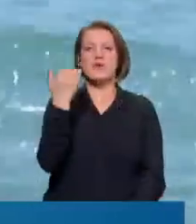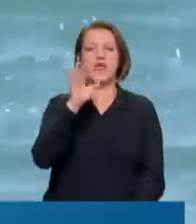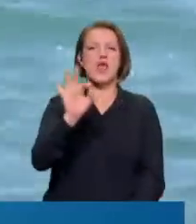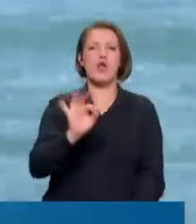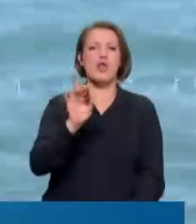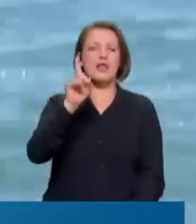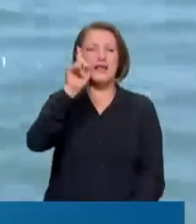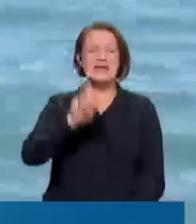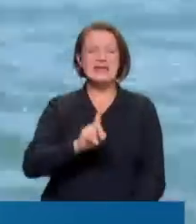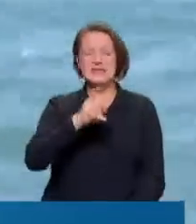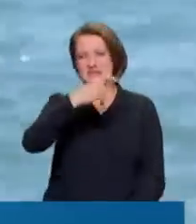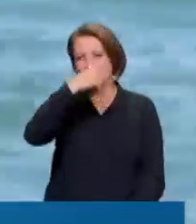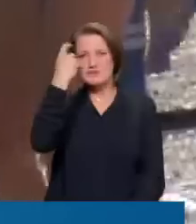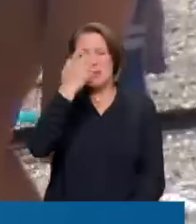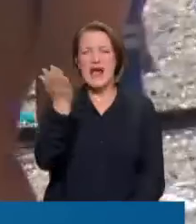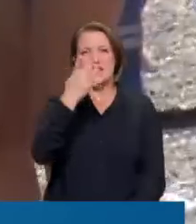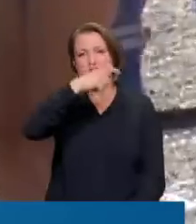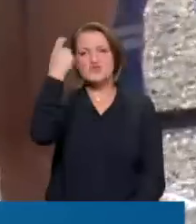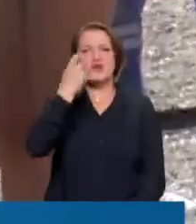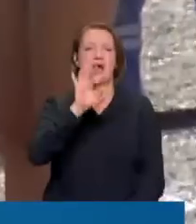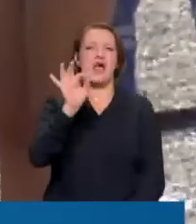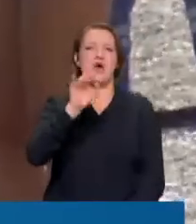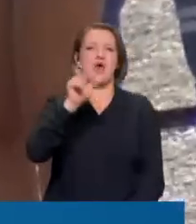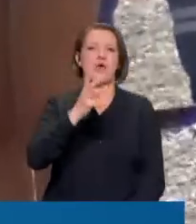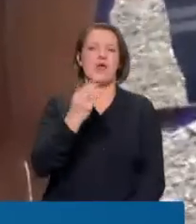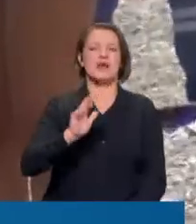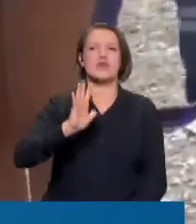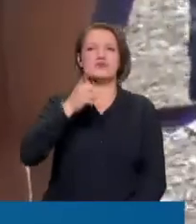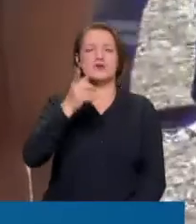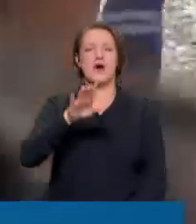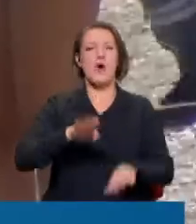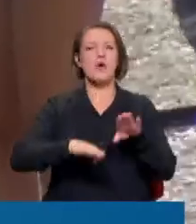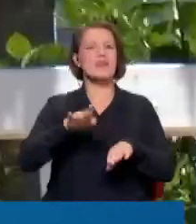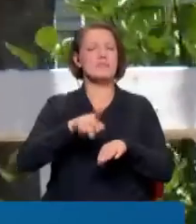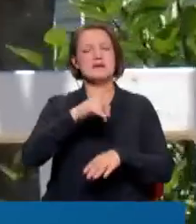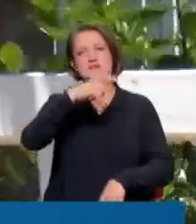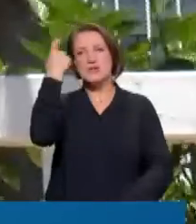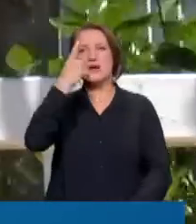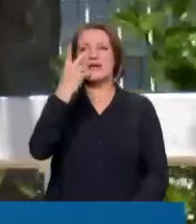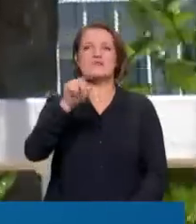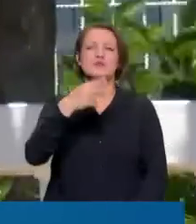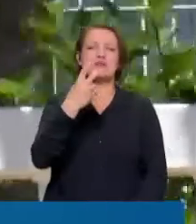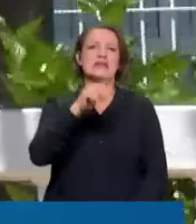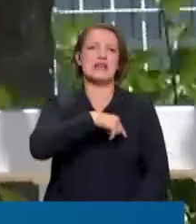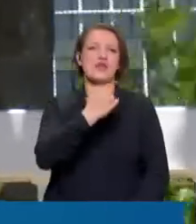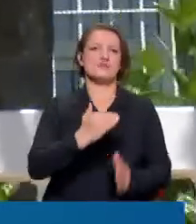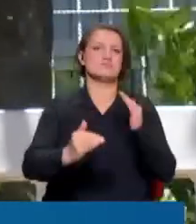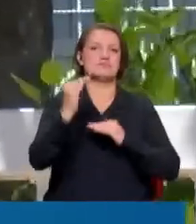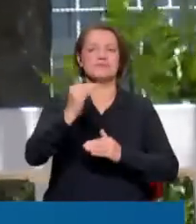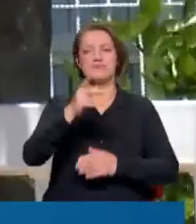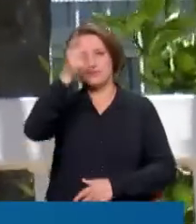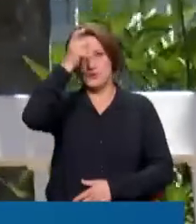en sıcak 6 Eylül olarak kayıtlara geçti ortalama sıcaklık 2,2 derece arttı